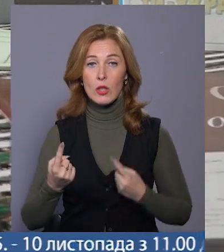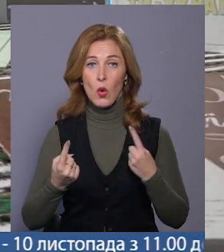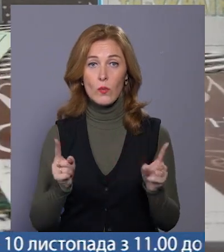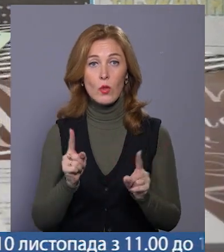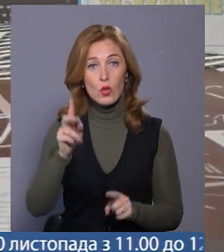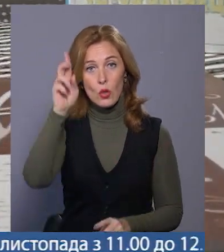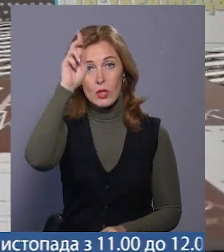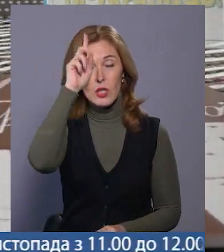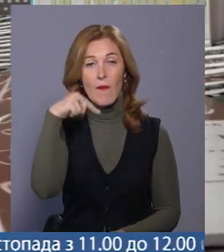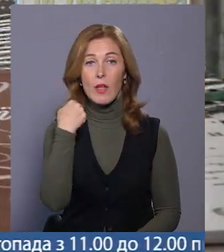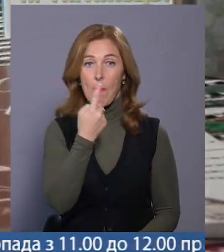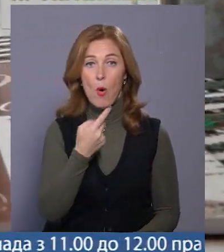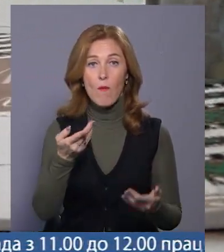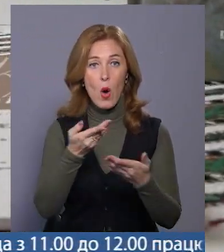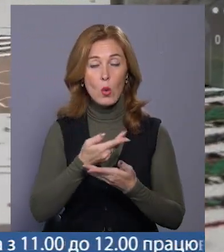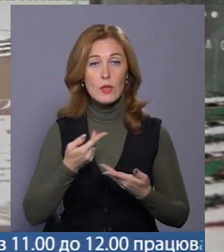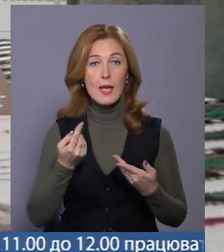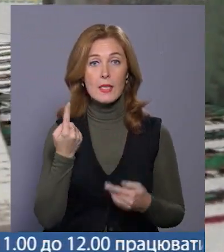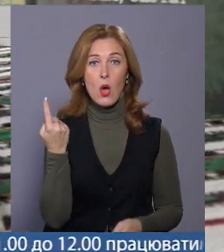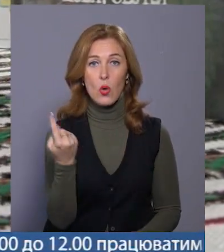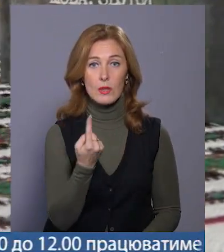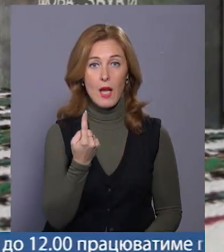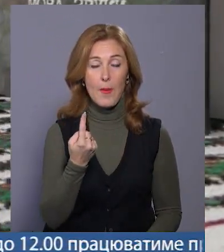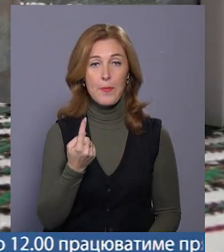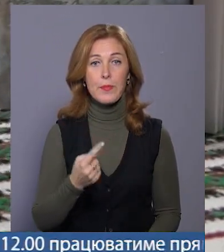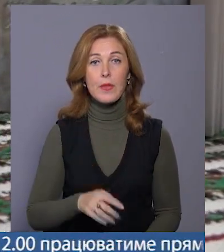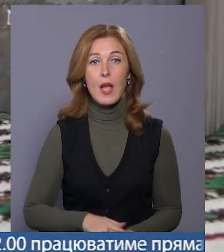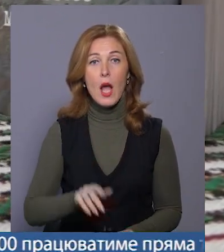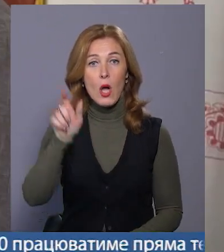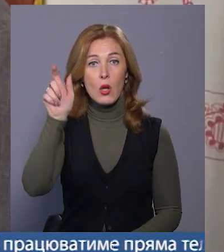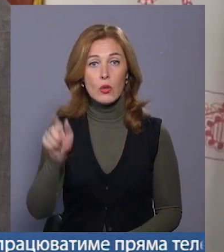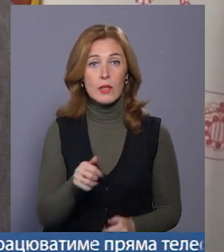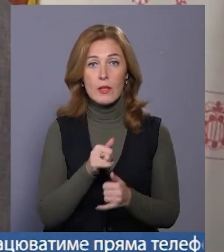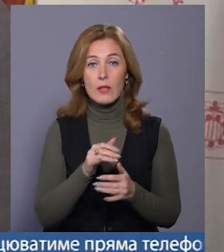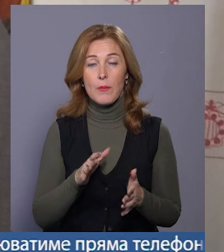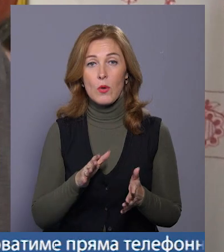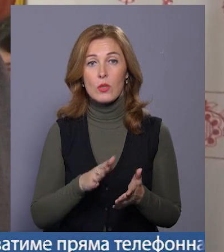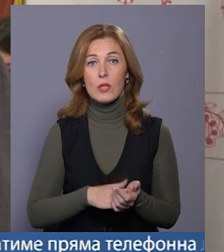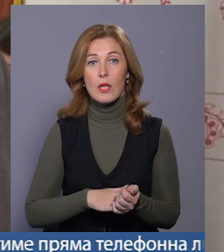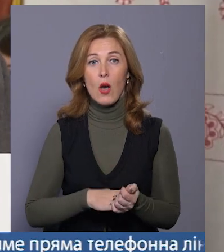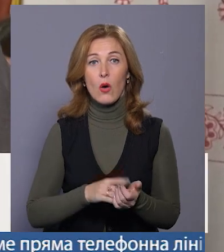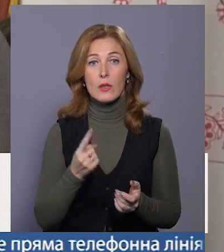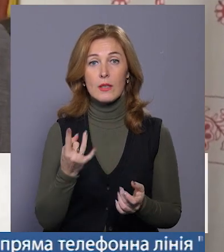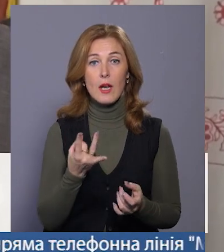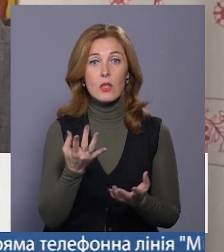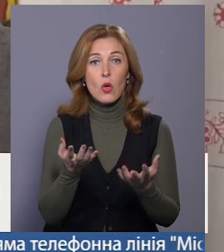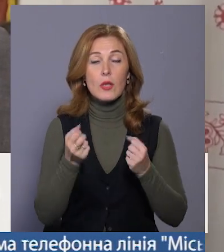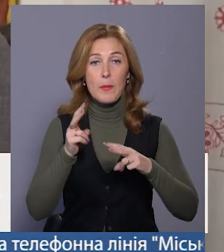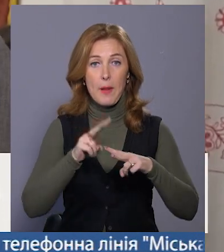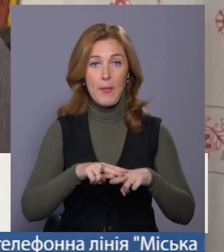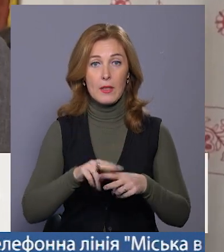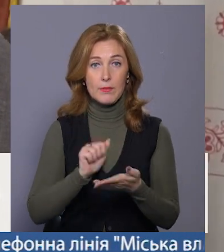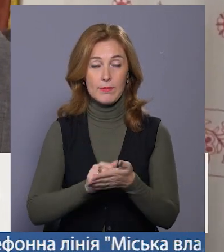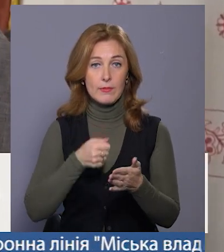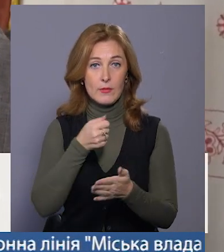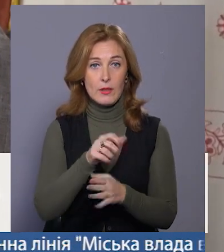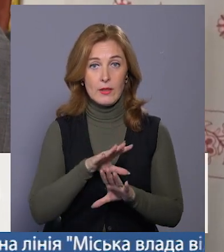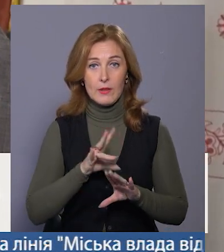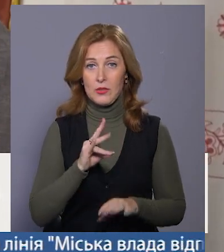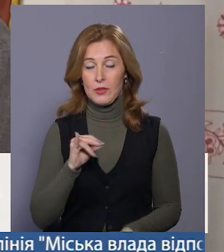у нас одна. Громадянином не може ставати людина просто так, легко. Раз, отримала паспорт, подала документи, отримала паспорт.